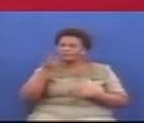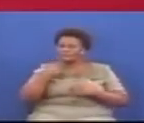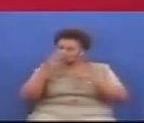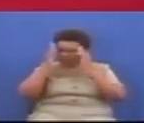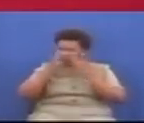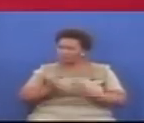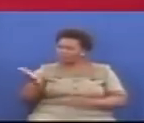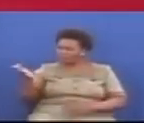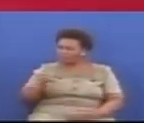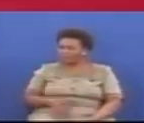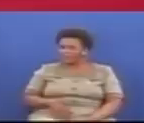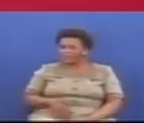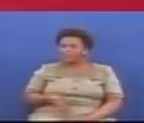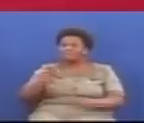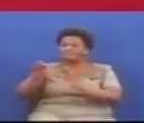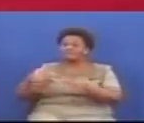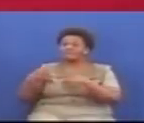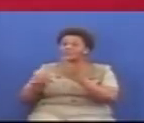Mheshimiwa spika,